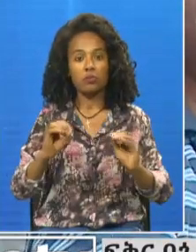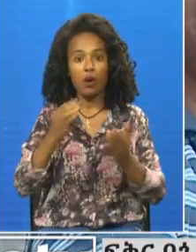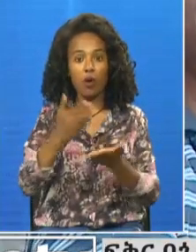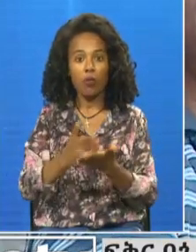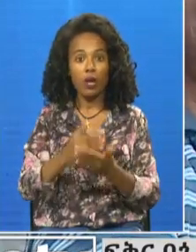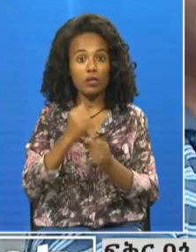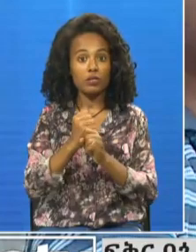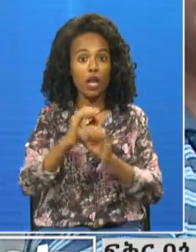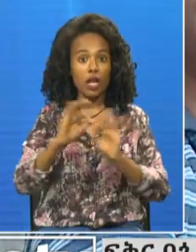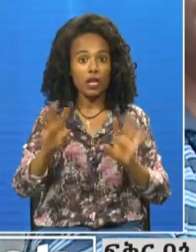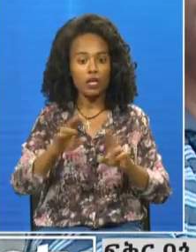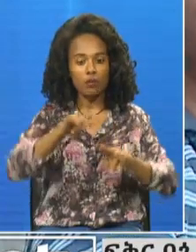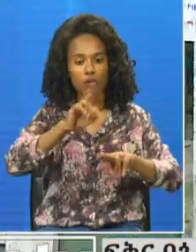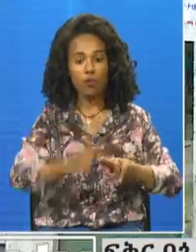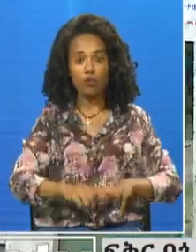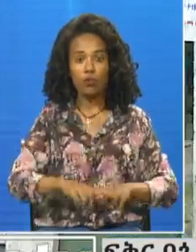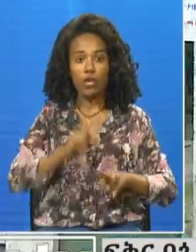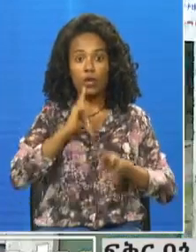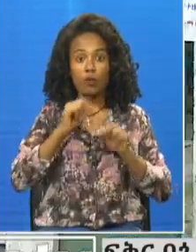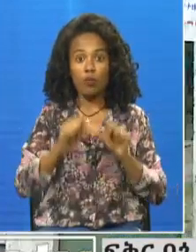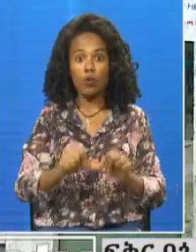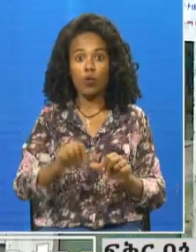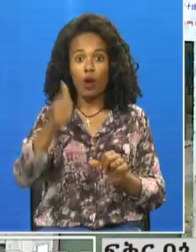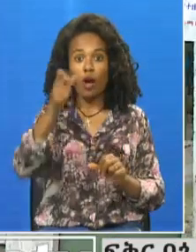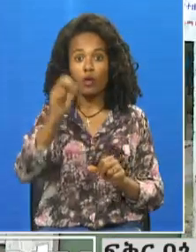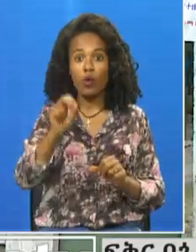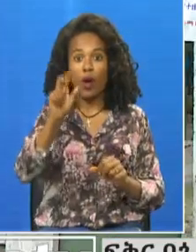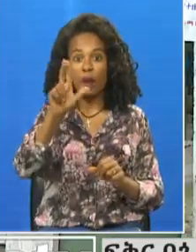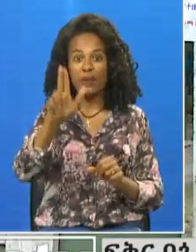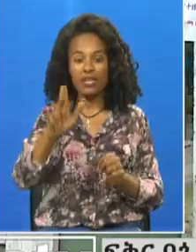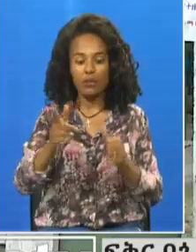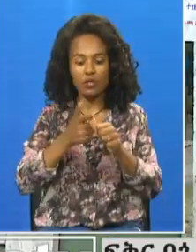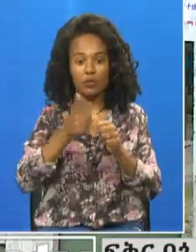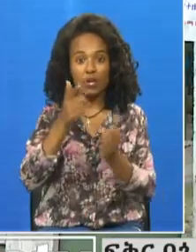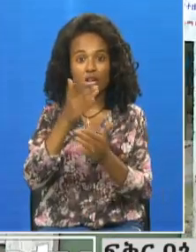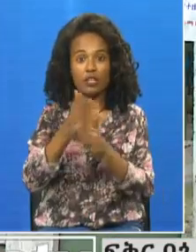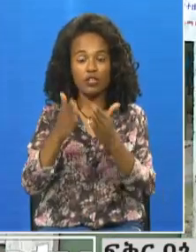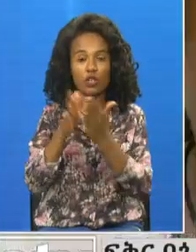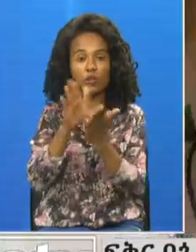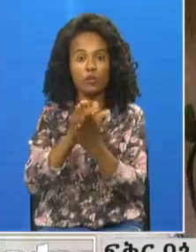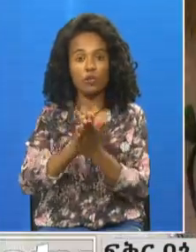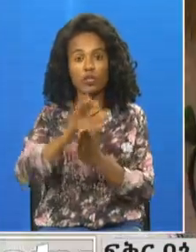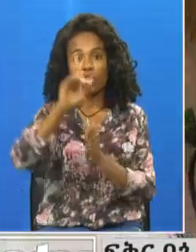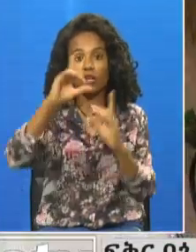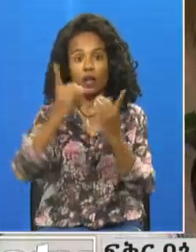አድርገን እንደግፍ የሚል ነበረ። መጀመሪያ ላይ ያደረግነው ነገር ምንድን ነው?